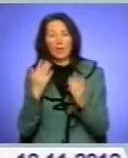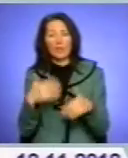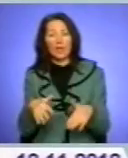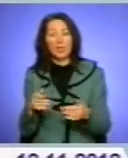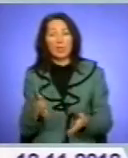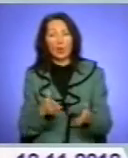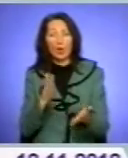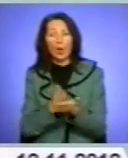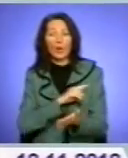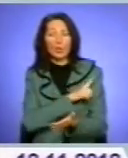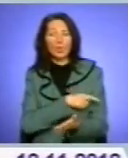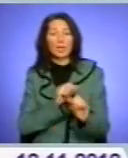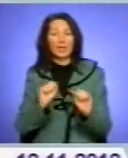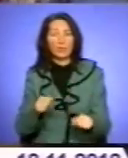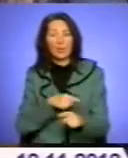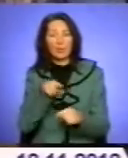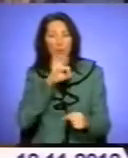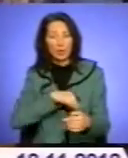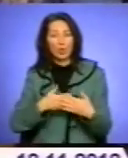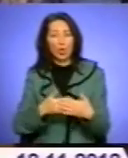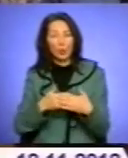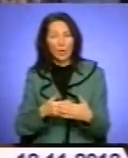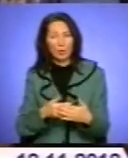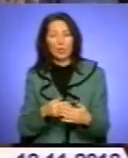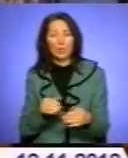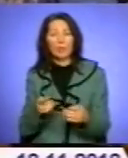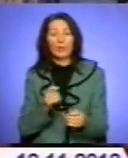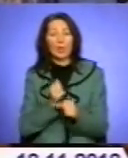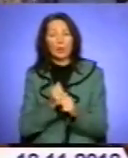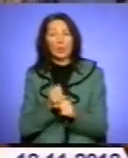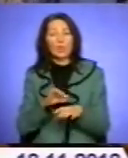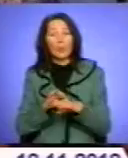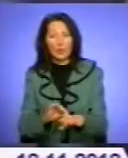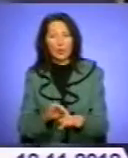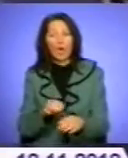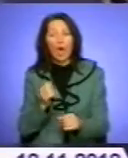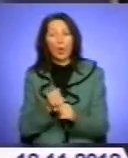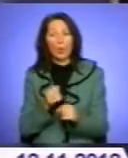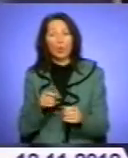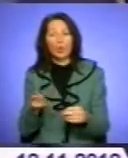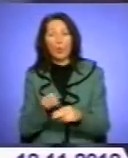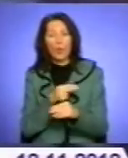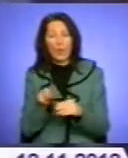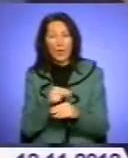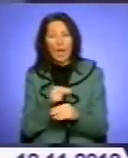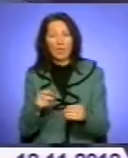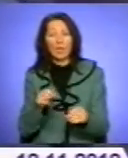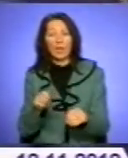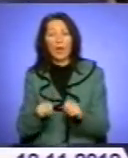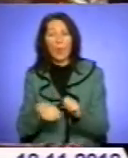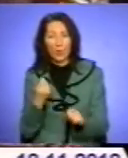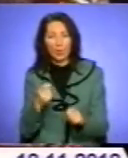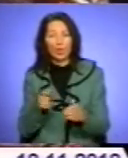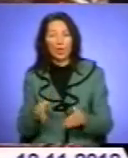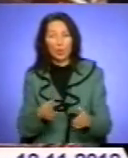та громадськості. Державтоінспекція України, наприклад, проводитиме роботу з профілактики правопорушень на дорозі. Крім того, проведе акцію